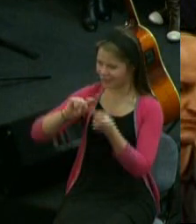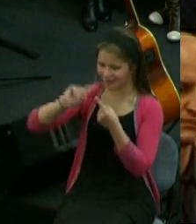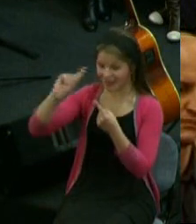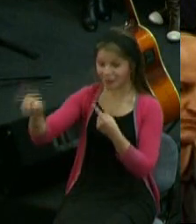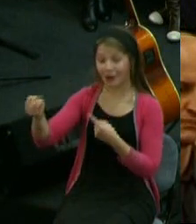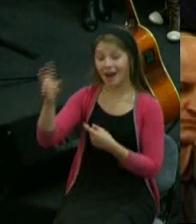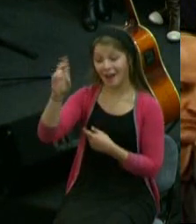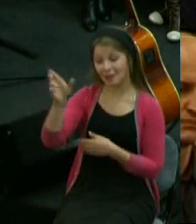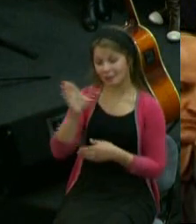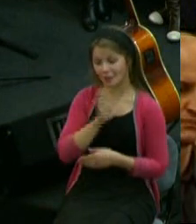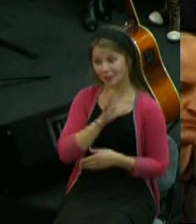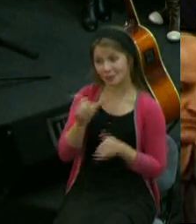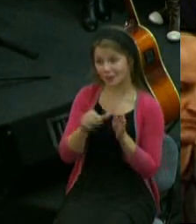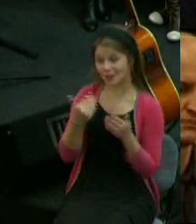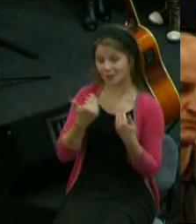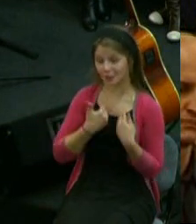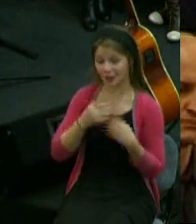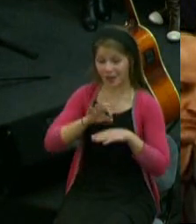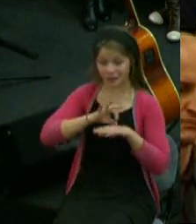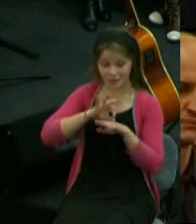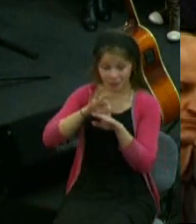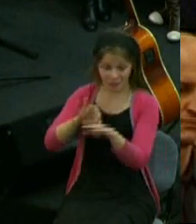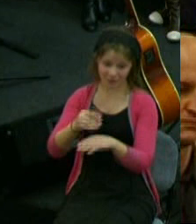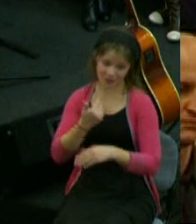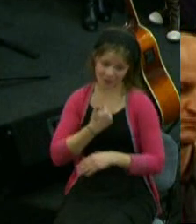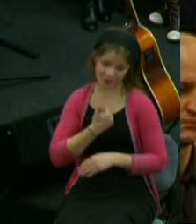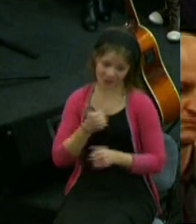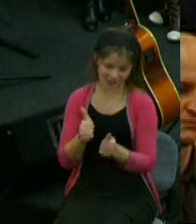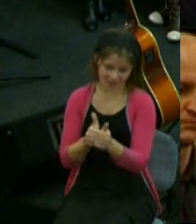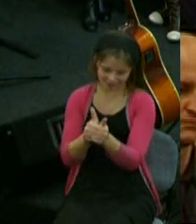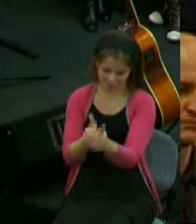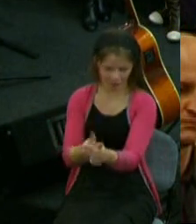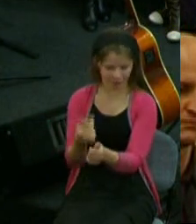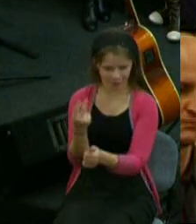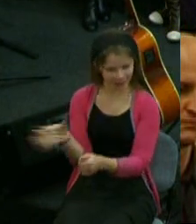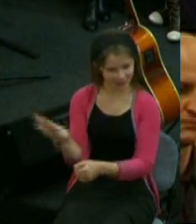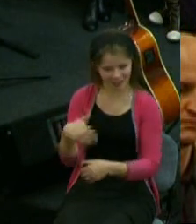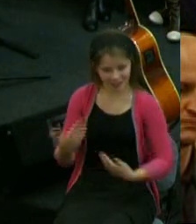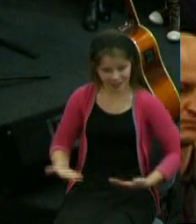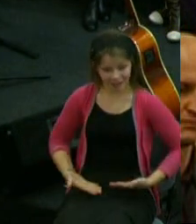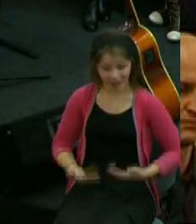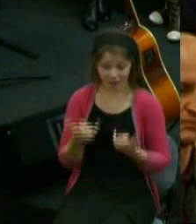зі мною, він супроводжував мене в моєму житті, і сьогодні ми є з вами щасливі люди,